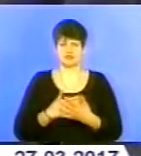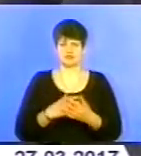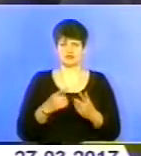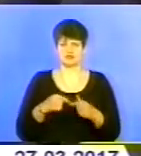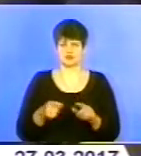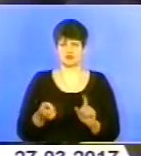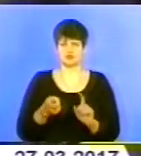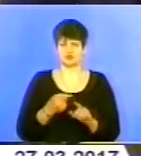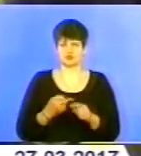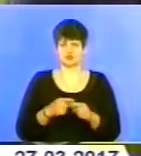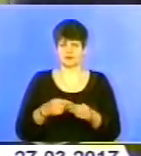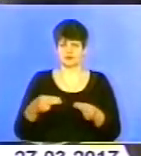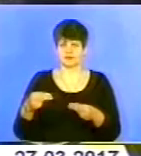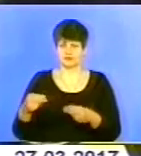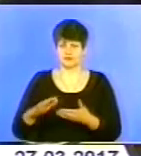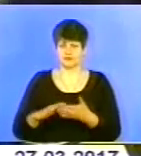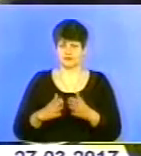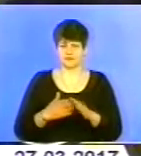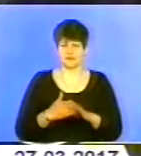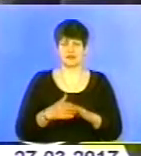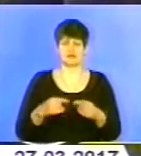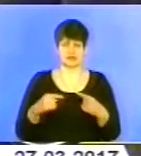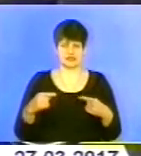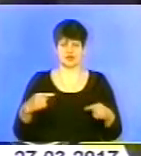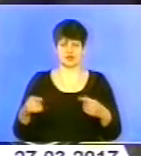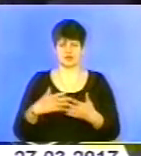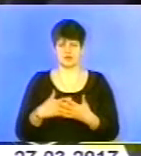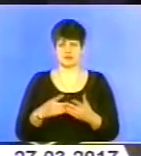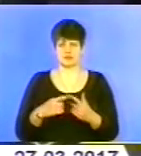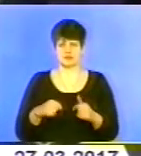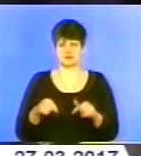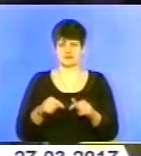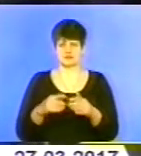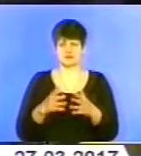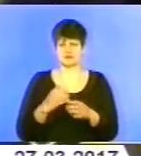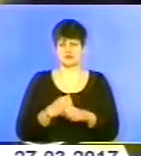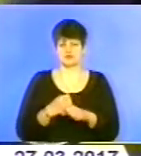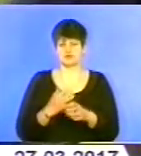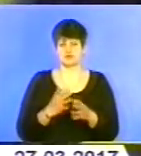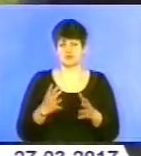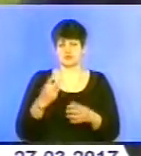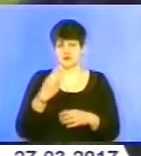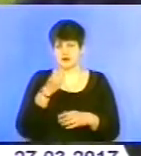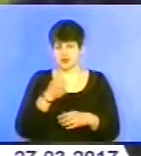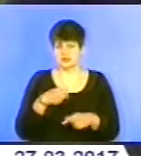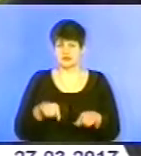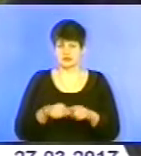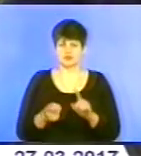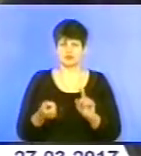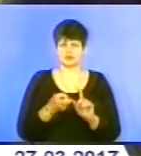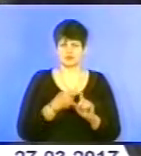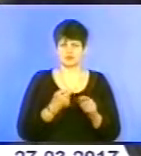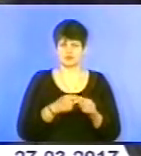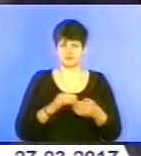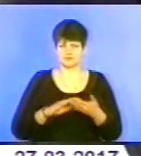до цього меморандуму, також інші громадські організації, з якими ми співпрацюємо вже понад 2 роки, також долучаються до цього